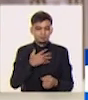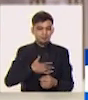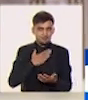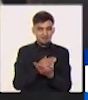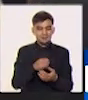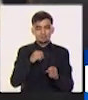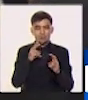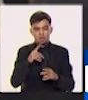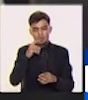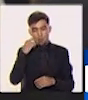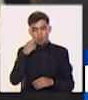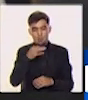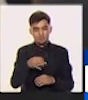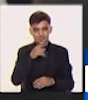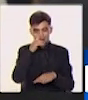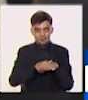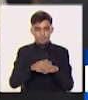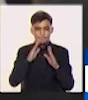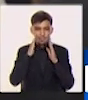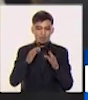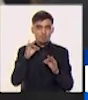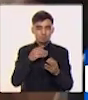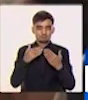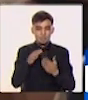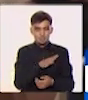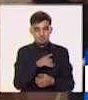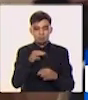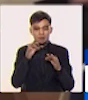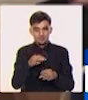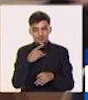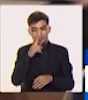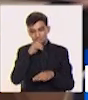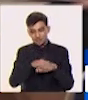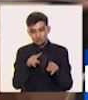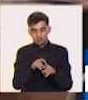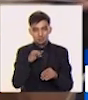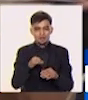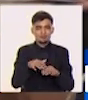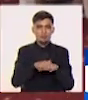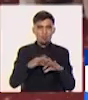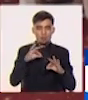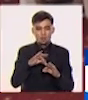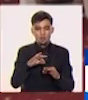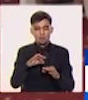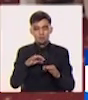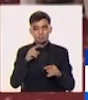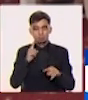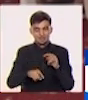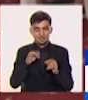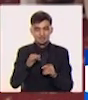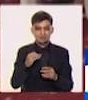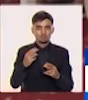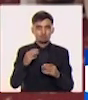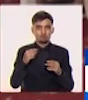облыс әкімінің өзіне тікелей жеткізгеніміз дұрыс болды деп есептейді. Сонымен қоса әкім де ел ішіндегі жағдайдан жылдам әрі шынайы ақпарат беріп